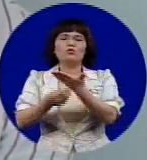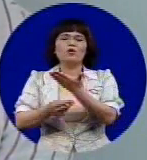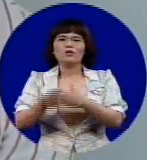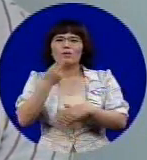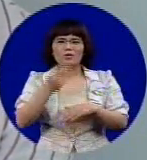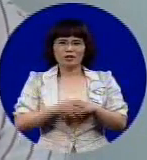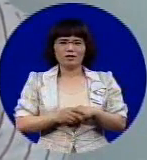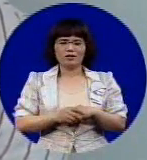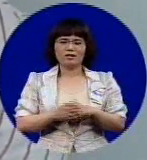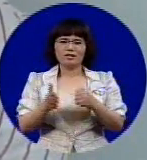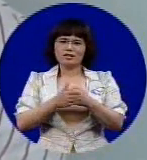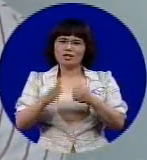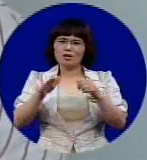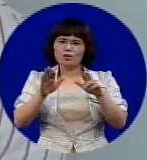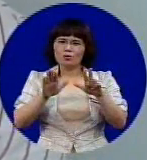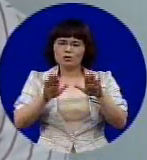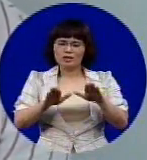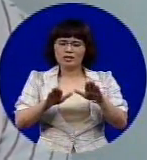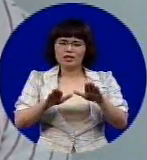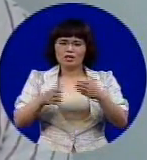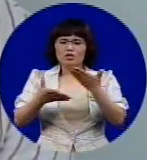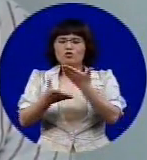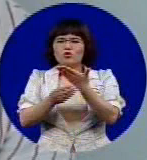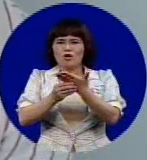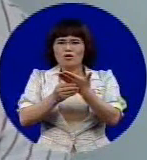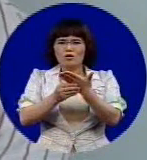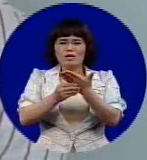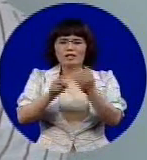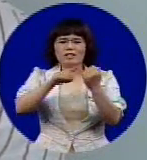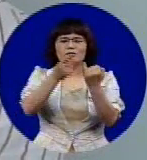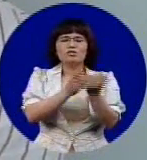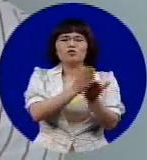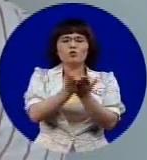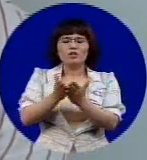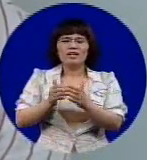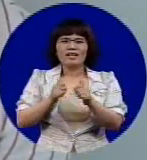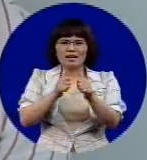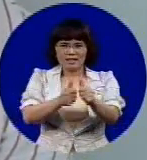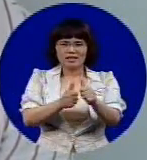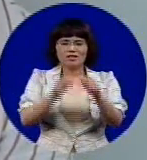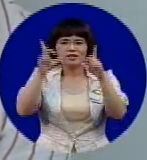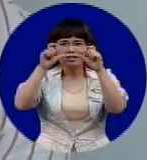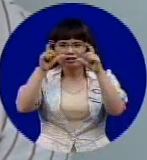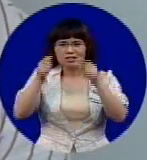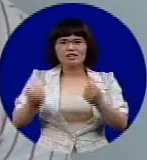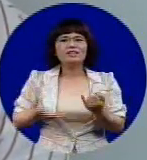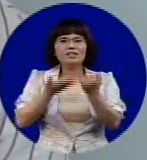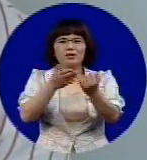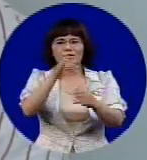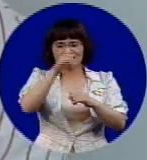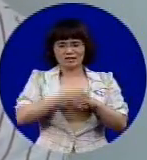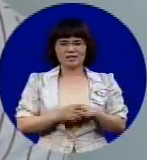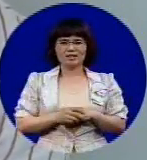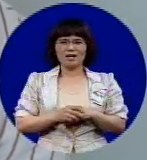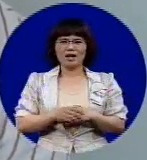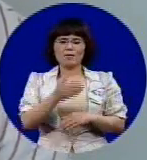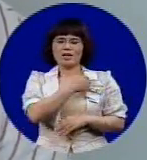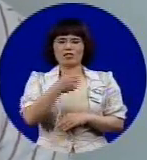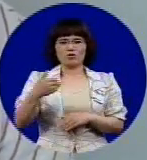안 하시거든요. 그래서 출력한 사진을 임신 초기, 중기, 말기별로 이렇게 주기별로 저희가 찍어드린다고 하시니까